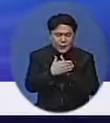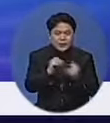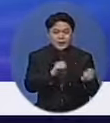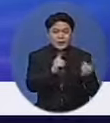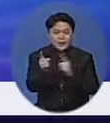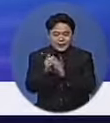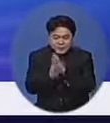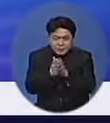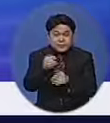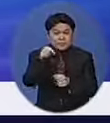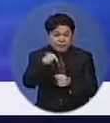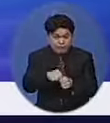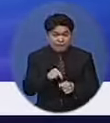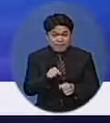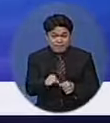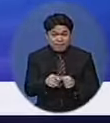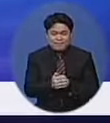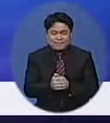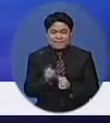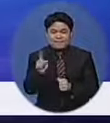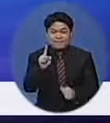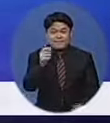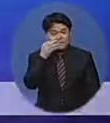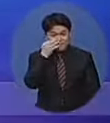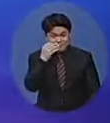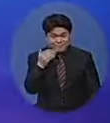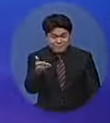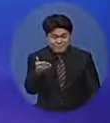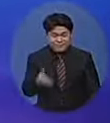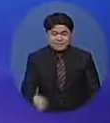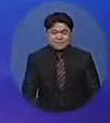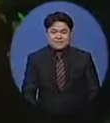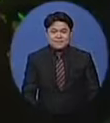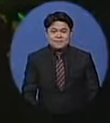기원하기 위한 자리로 마련됐는데요. 김소영 기자입니다.